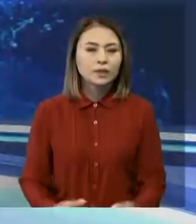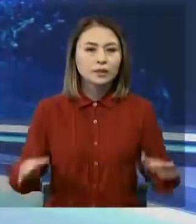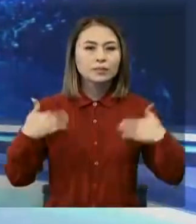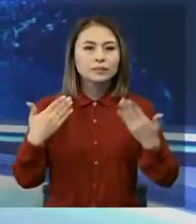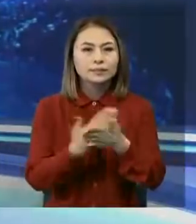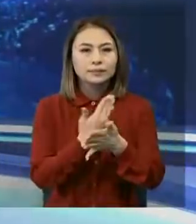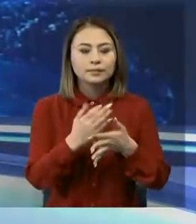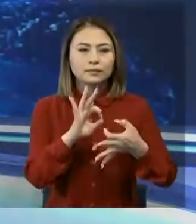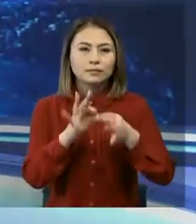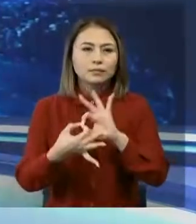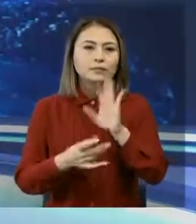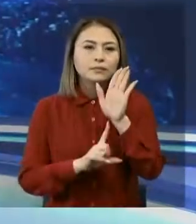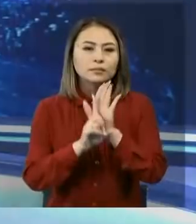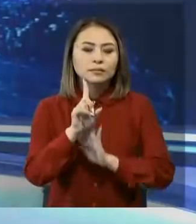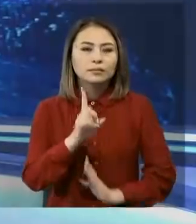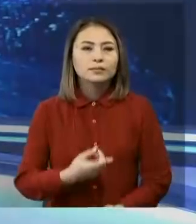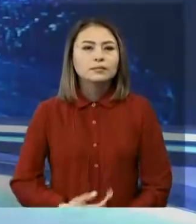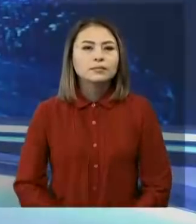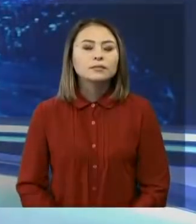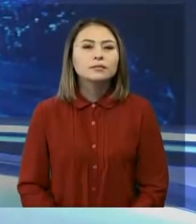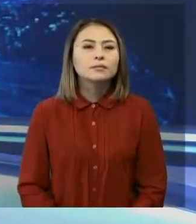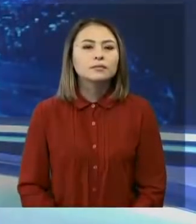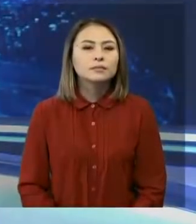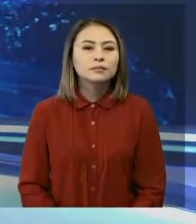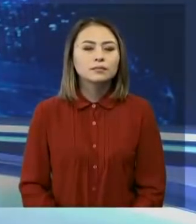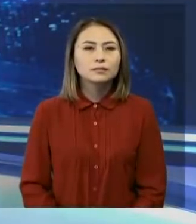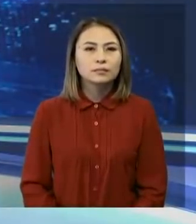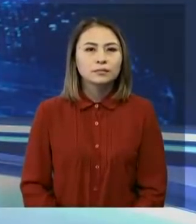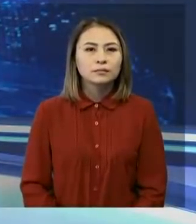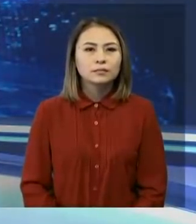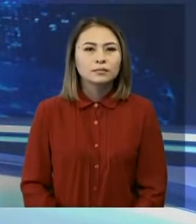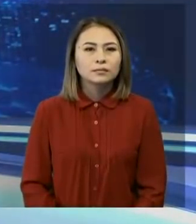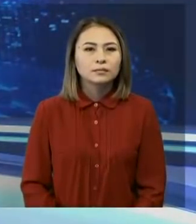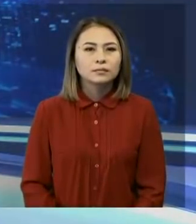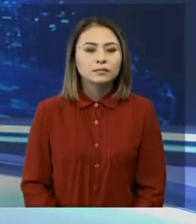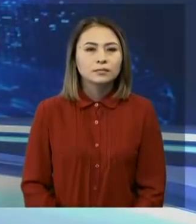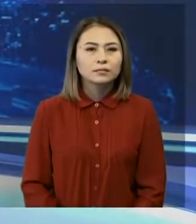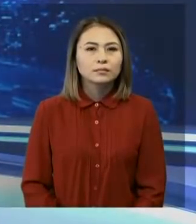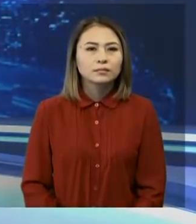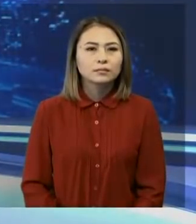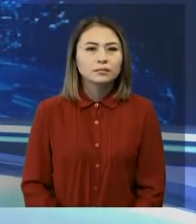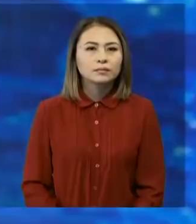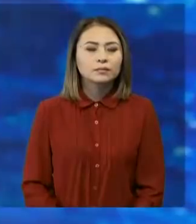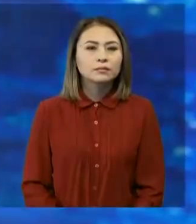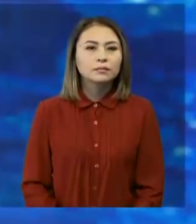Армысыздар, хабарымызды тікелей эфирде жалғастырамыз. Эфирде Мақпал Асубайқызы және Жанбота Сәрсенбаева.